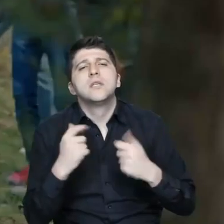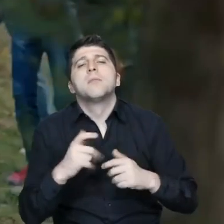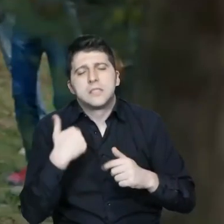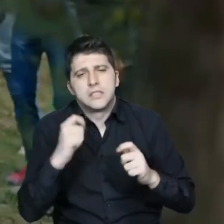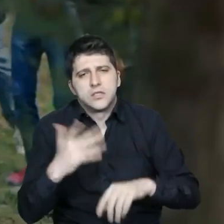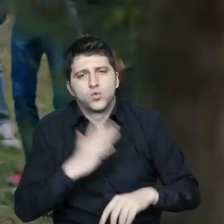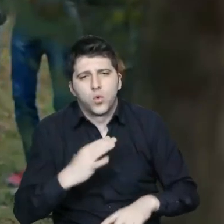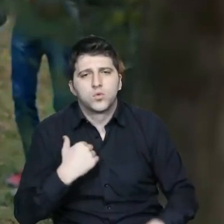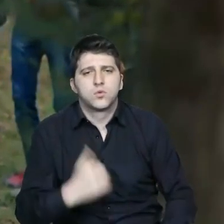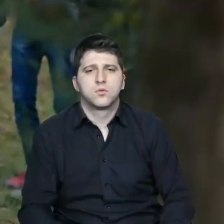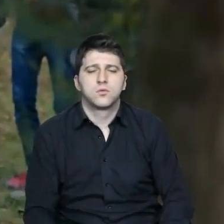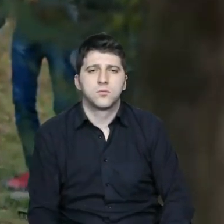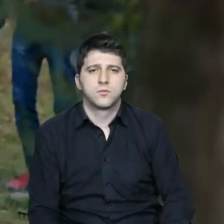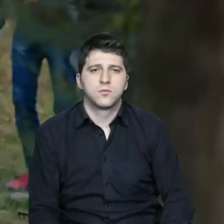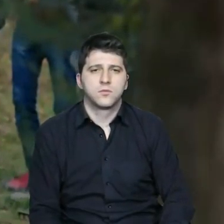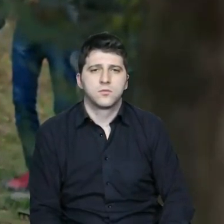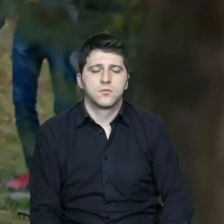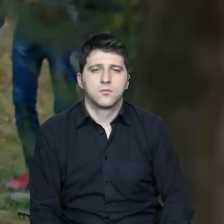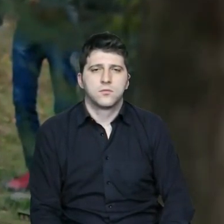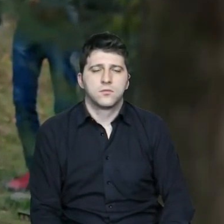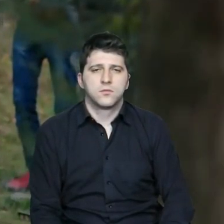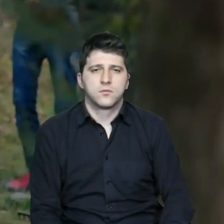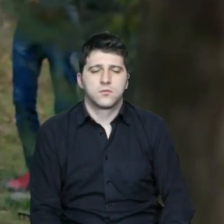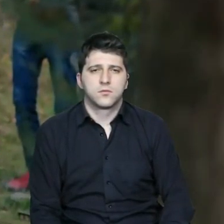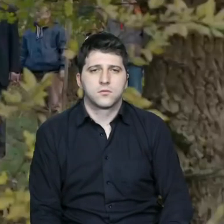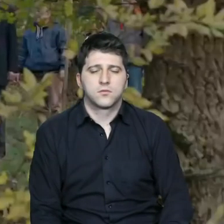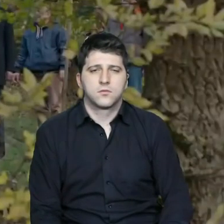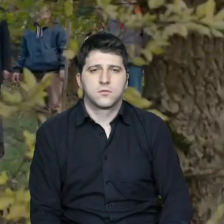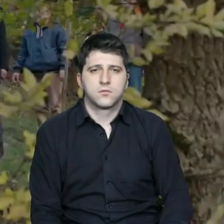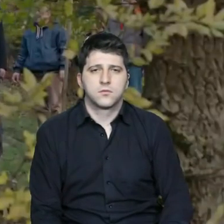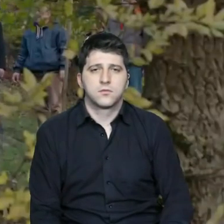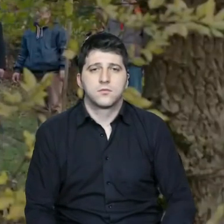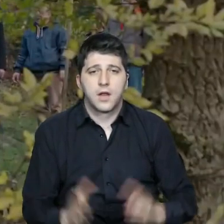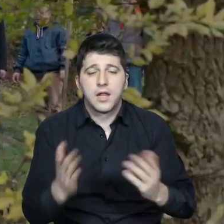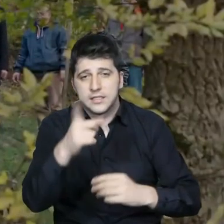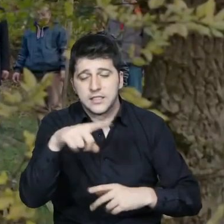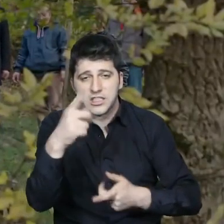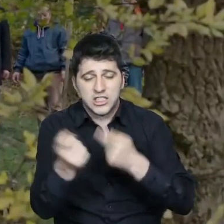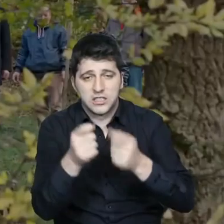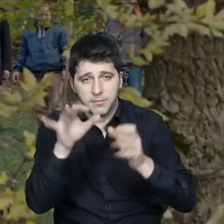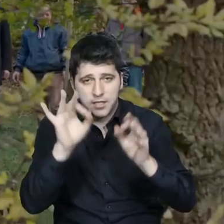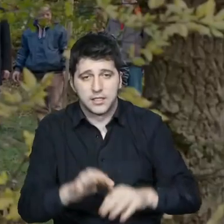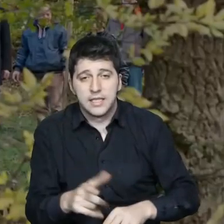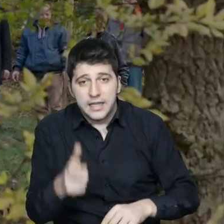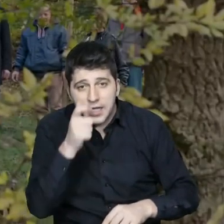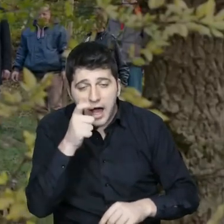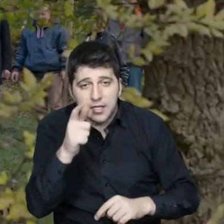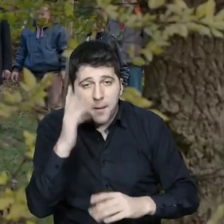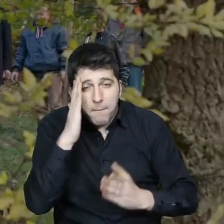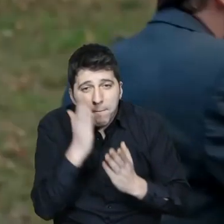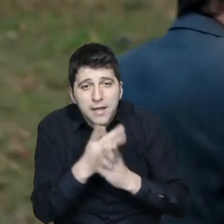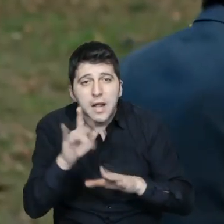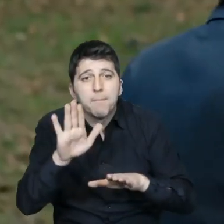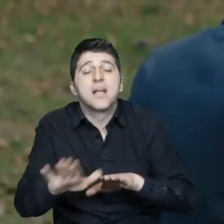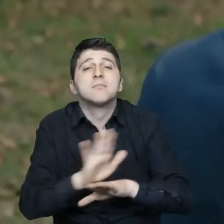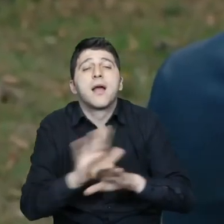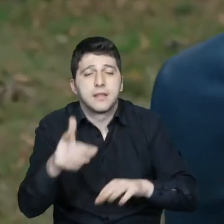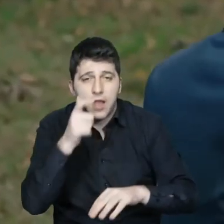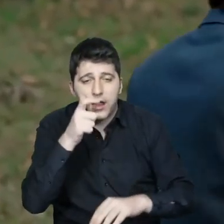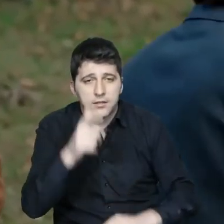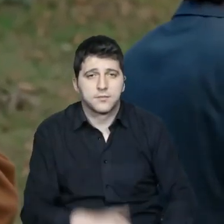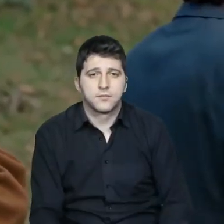istiyor. Bir adamdaki saksı çiçeğini aldı. Hadi siz de işe koyulun. Dikkat edin, mezarların üstüne basmayın.